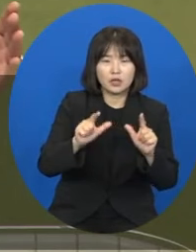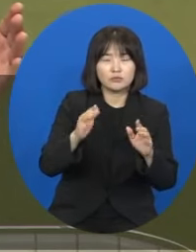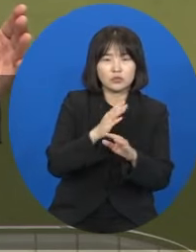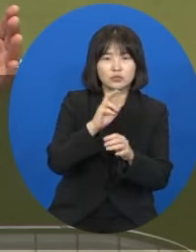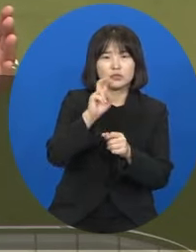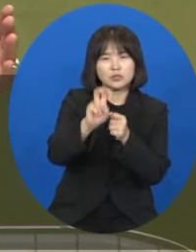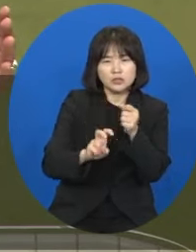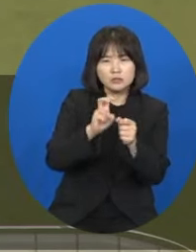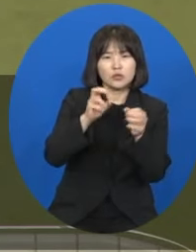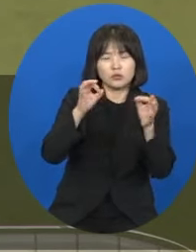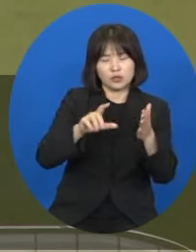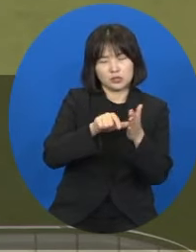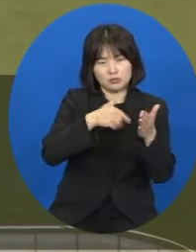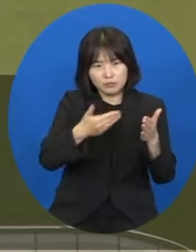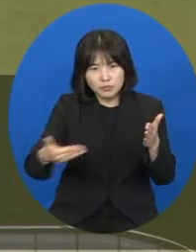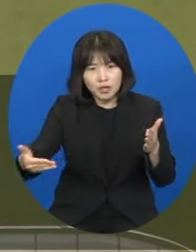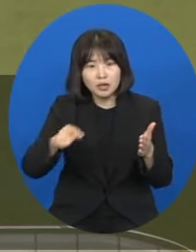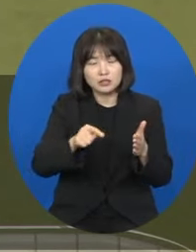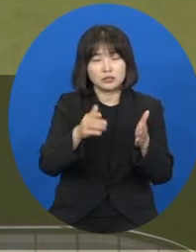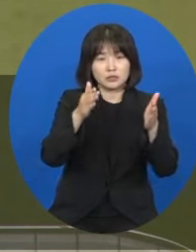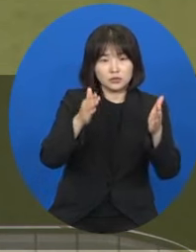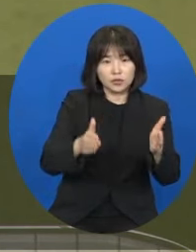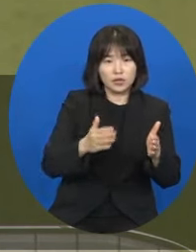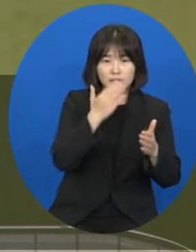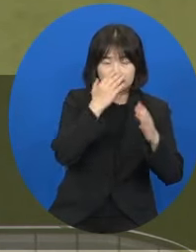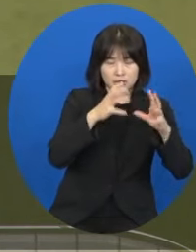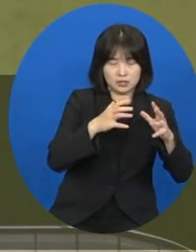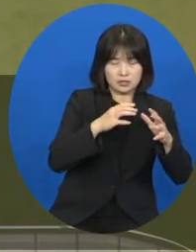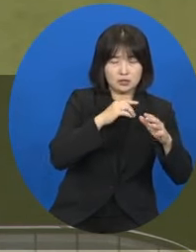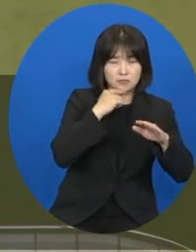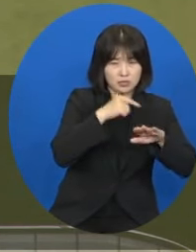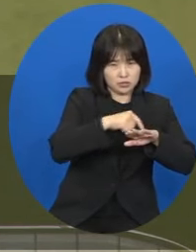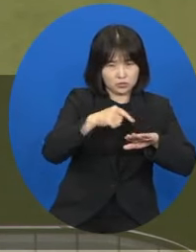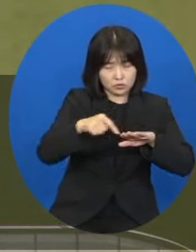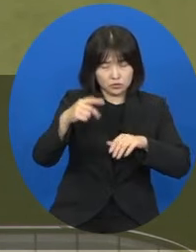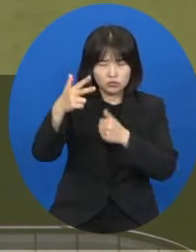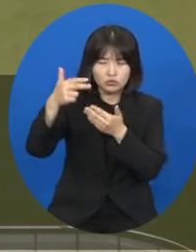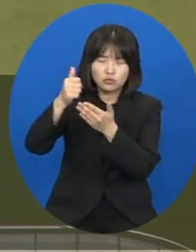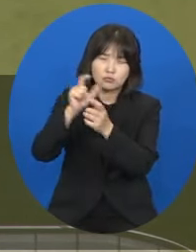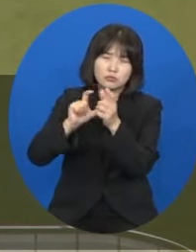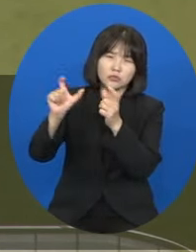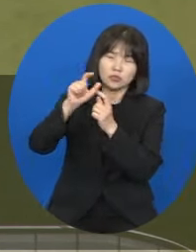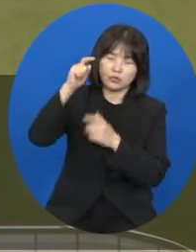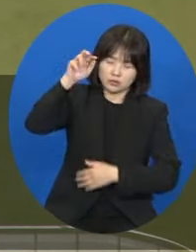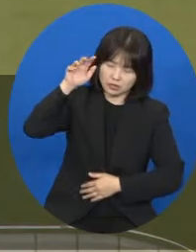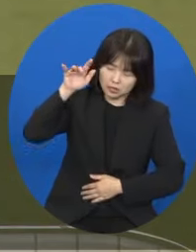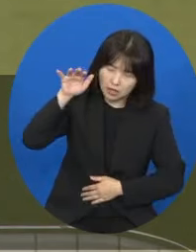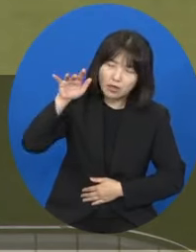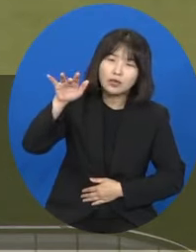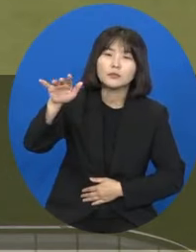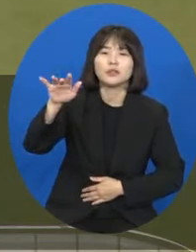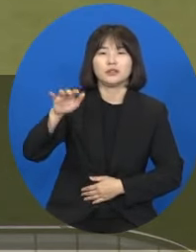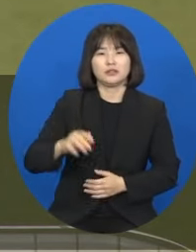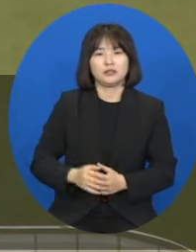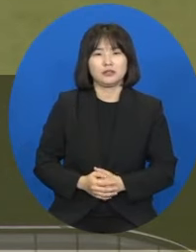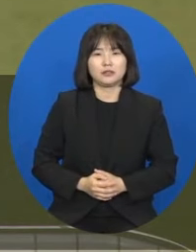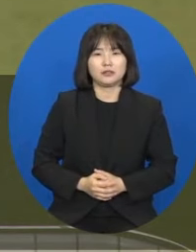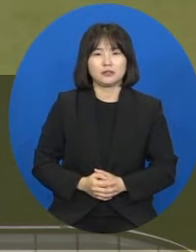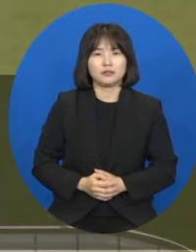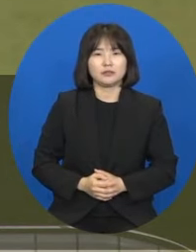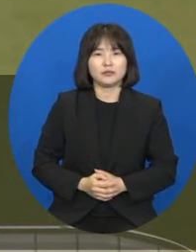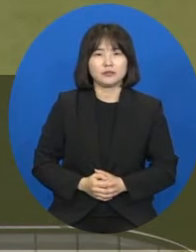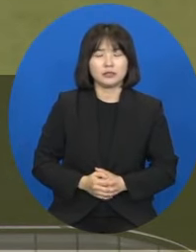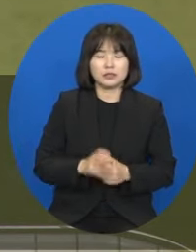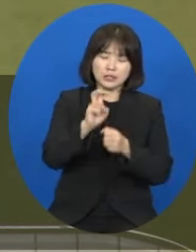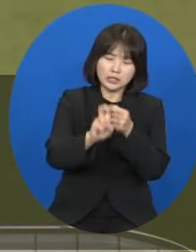오랜 세월이 지났다. 이 기간에 이스라엘의 온 족속은 주님을 어떻게 해요? 사모하였다는 거예요.